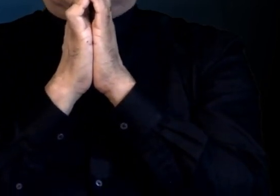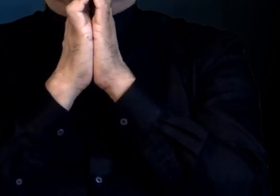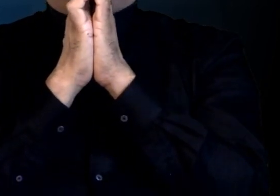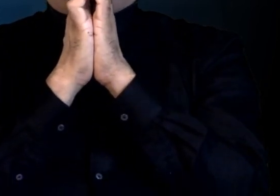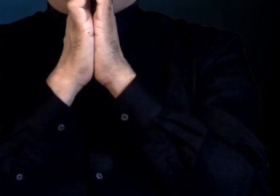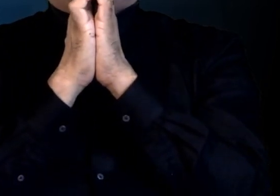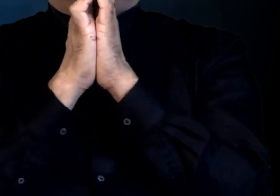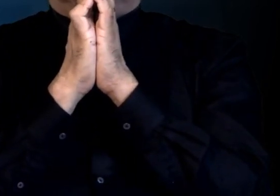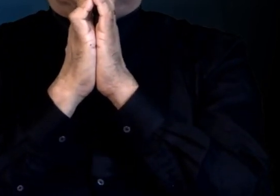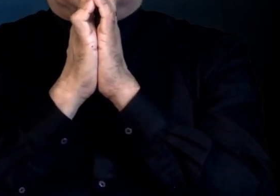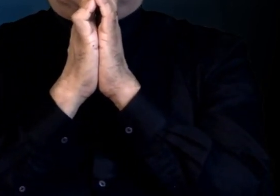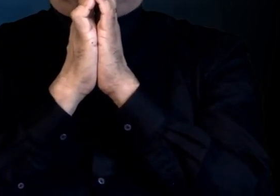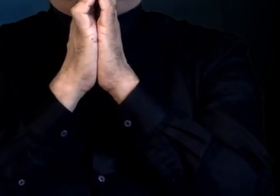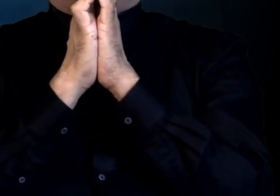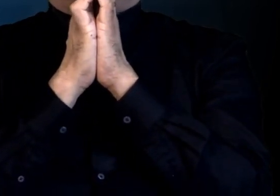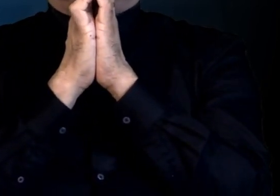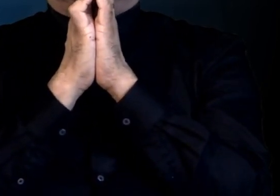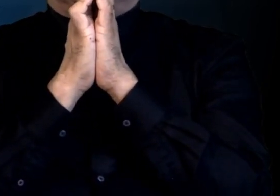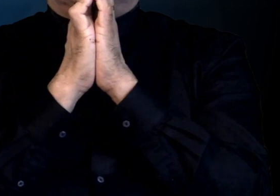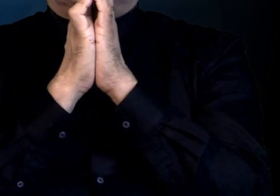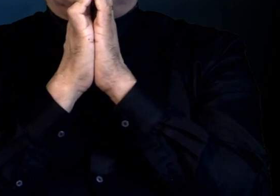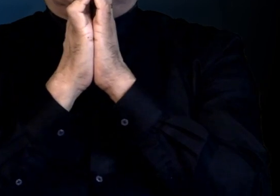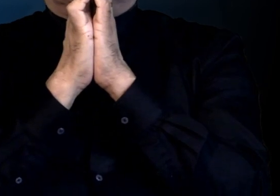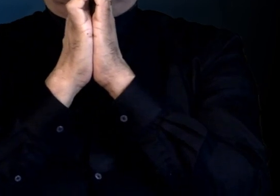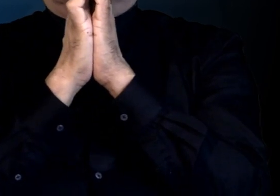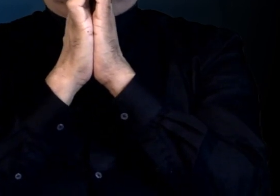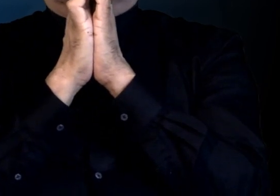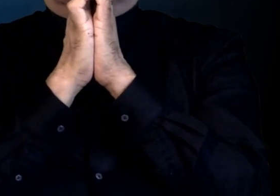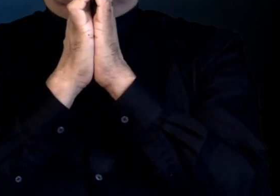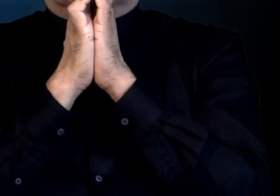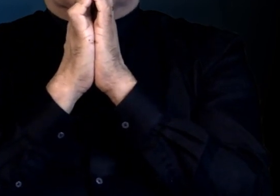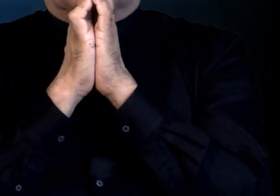യുവതി യുവാക്കൾക്ക് വേണ്ട ശുശ്രൂഷകളെ ഒരുക്കുന്നതിന്